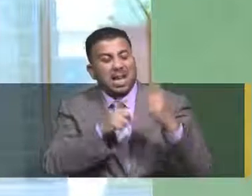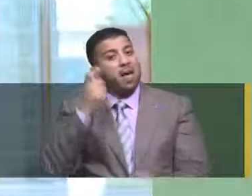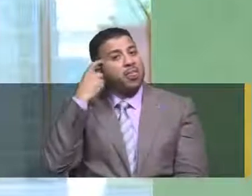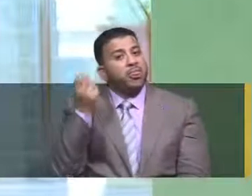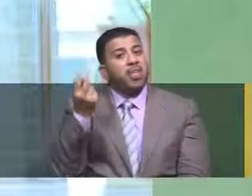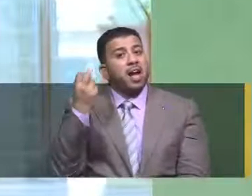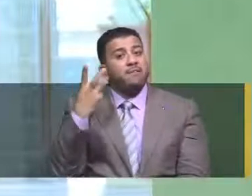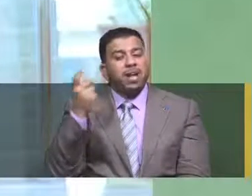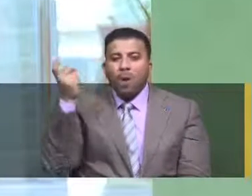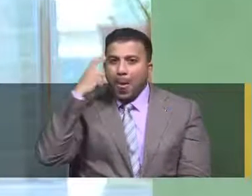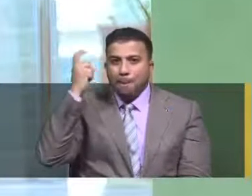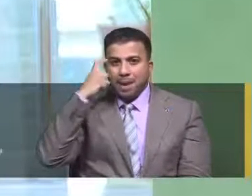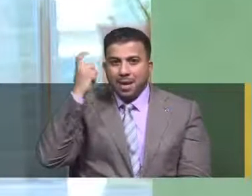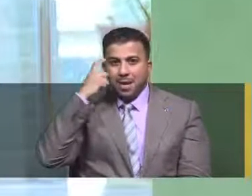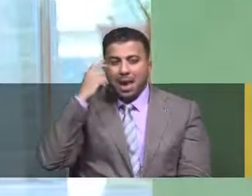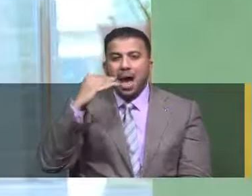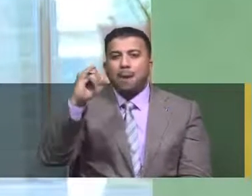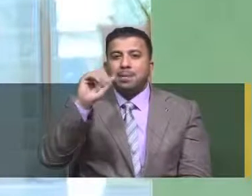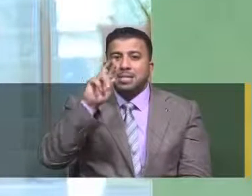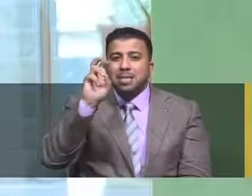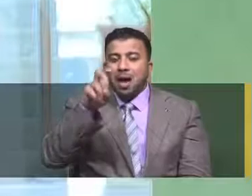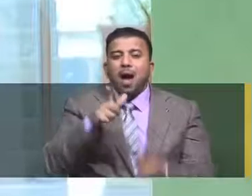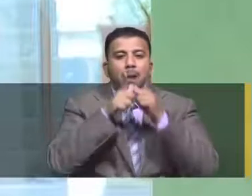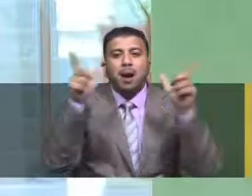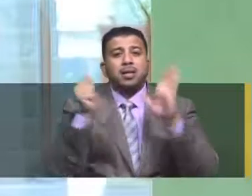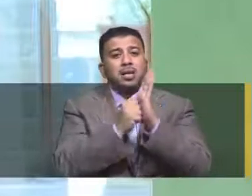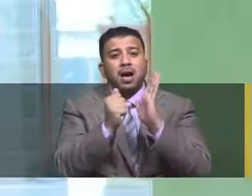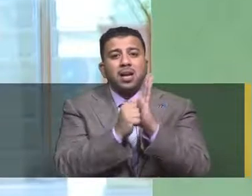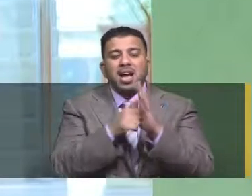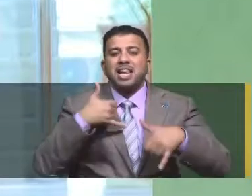أخبار الدار، الجزائر. متابعينا الكرام، نتوقف.